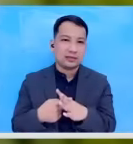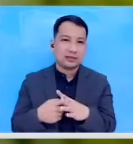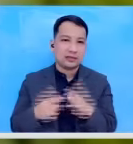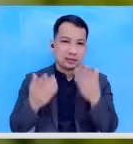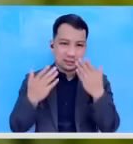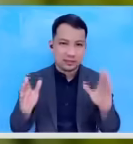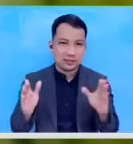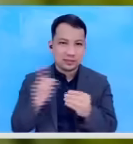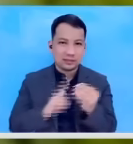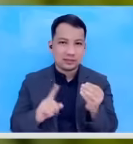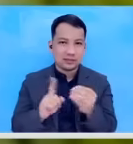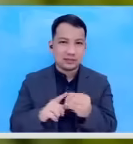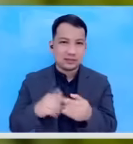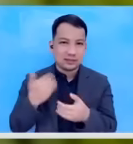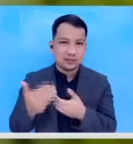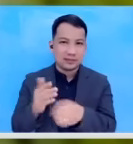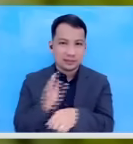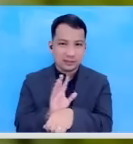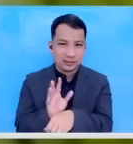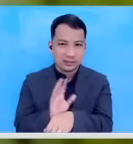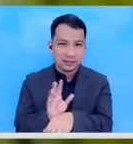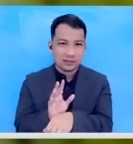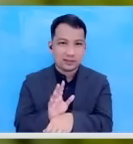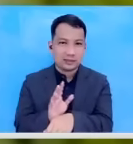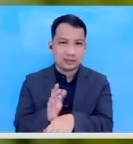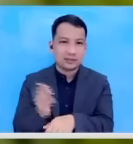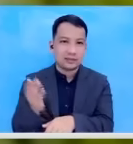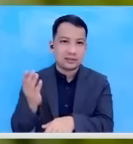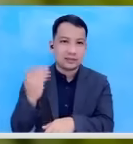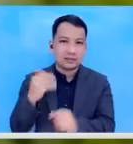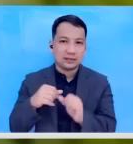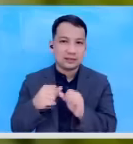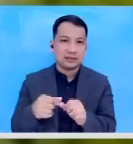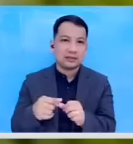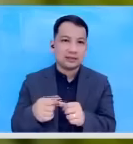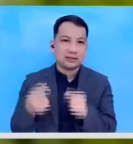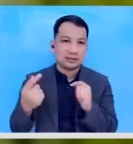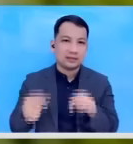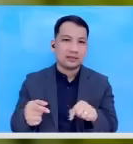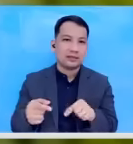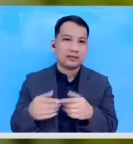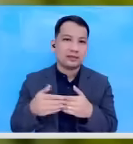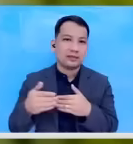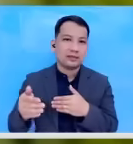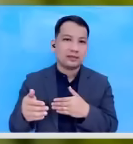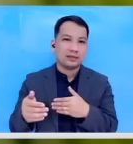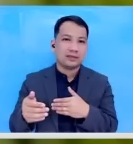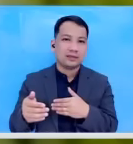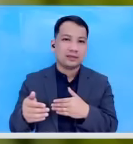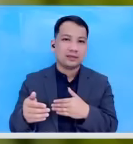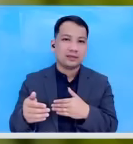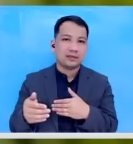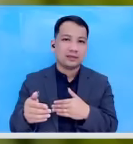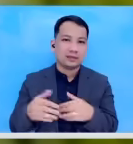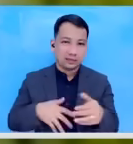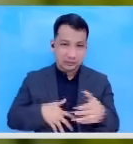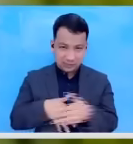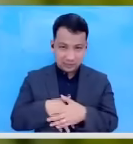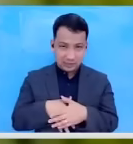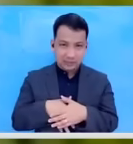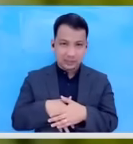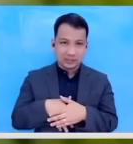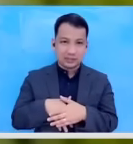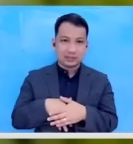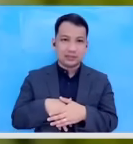na mangyayari sa movie industry at that time. And then so many things happened. I got pregnant, di ba?